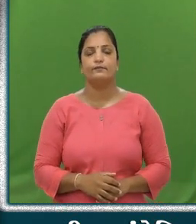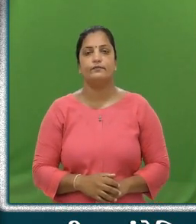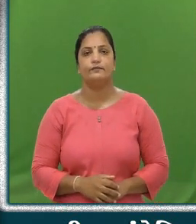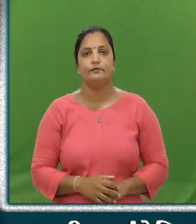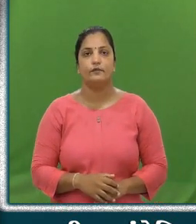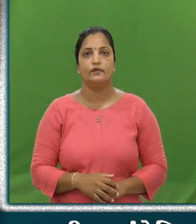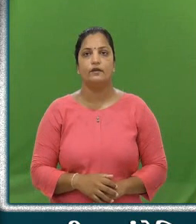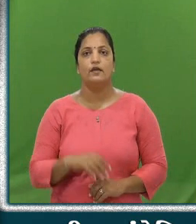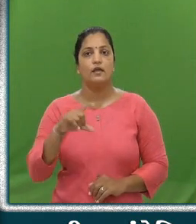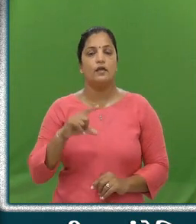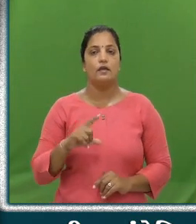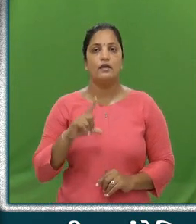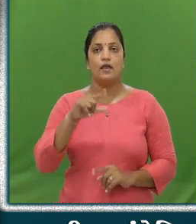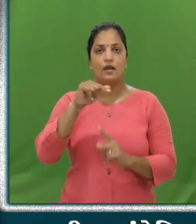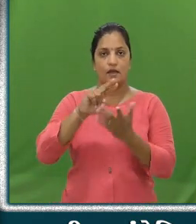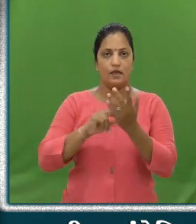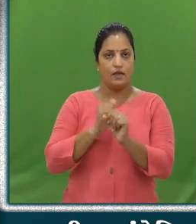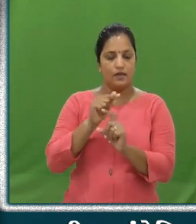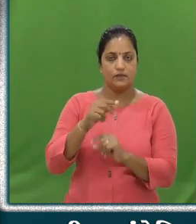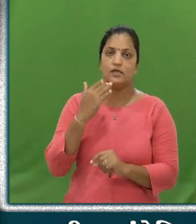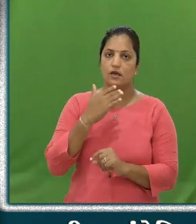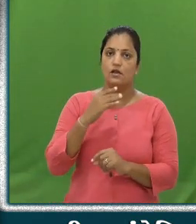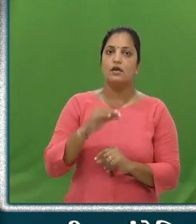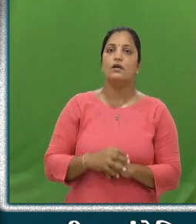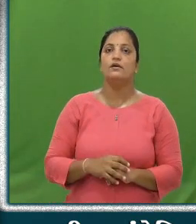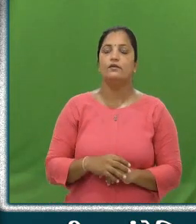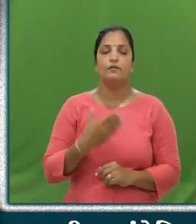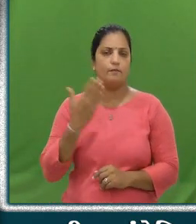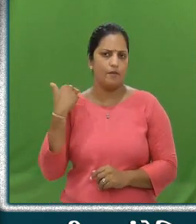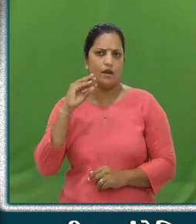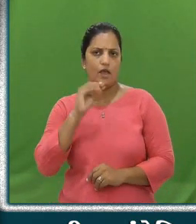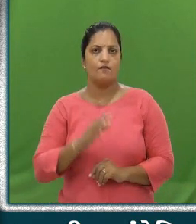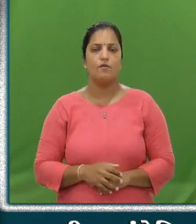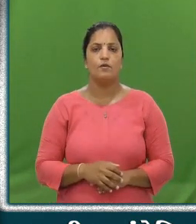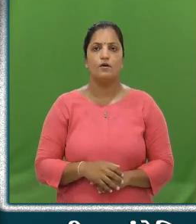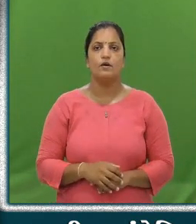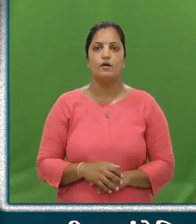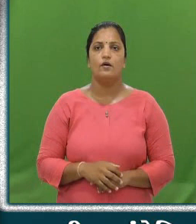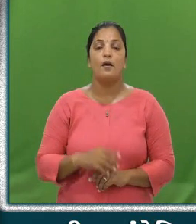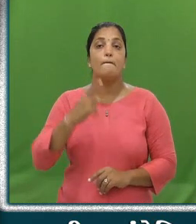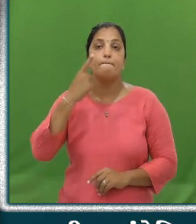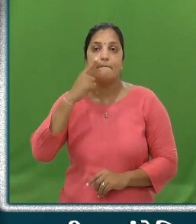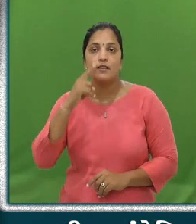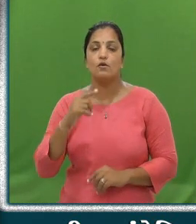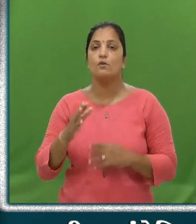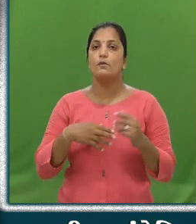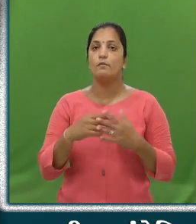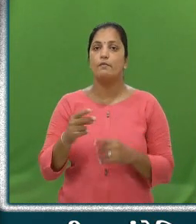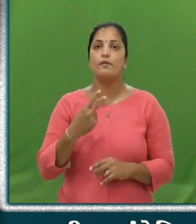23મી જોડ જે છે એ લિંગી રંગસૂત્રની છે હમણાં વાત કરી તે અનુસાર એક પિતૃક છે અને